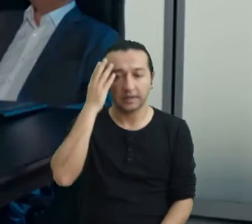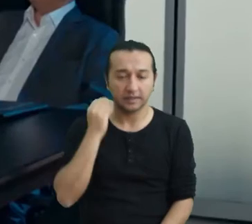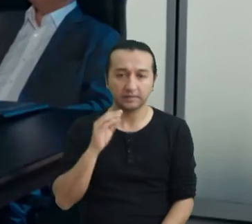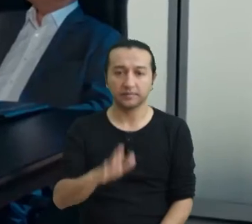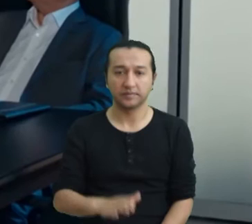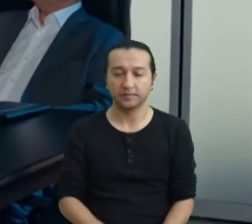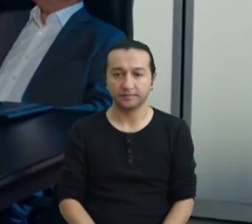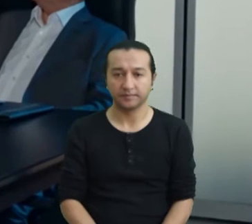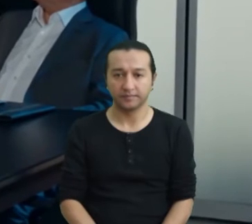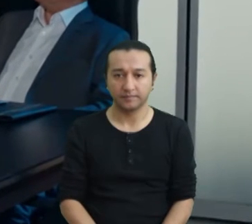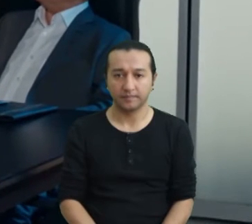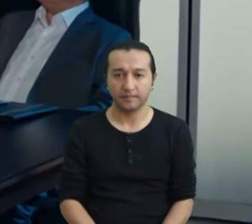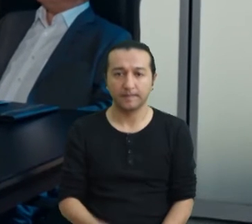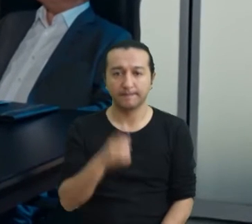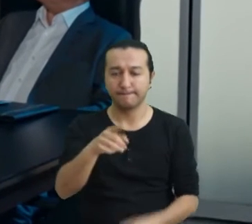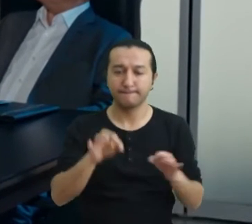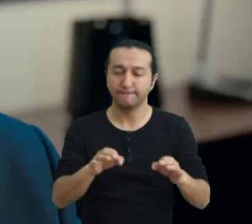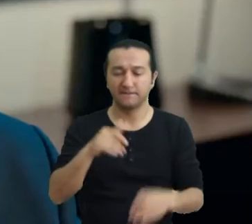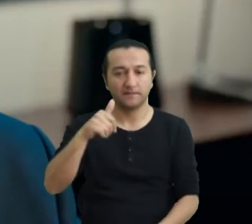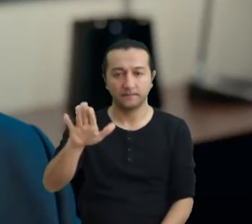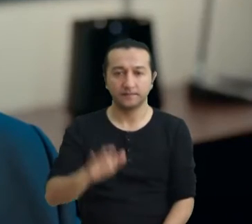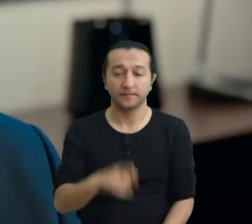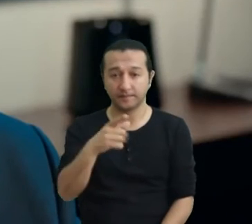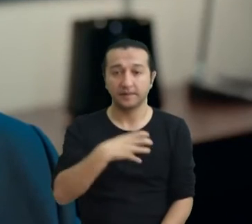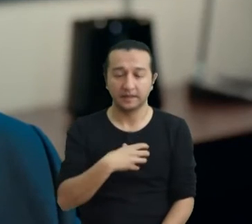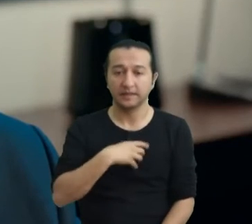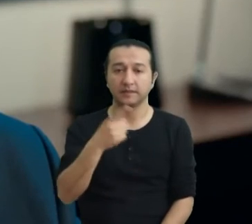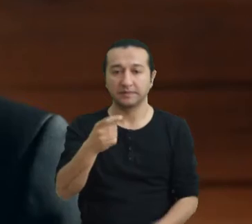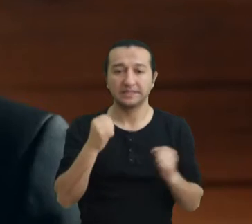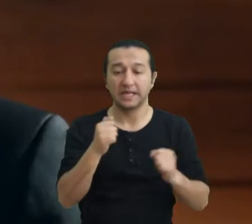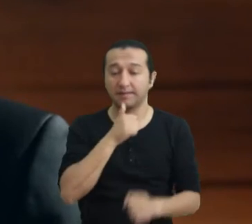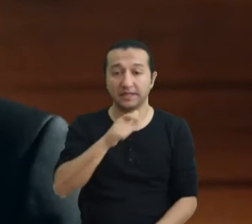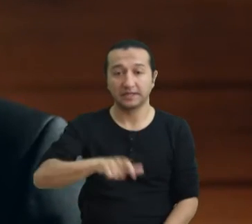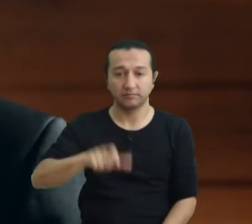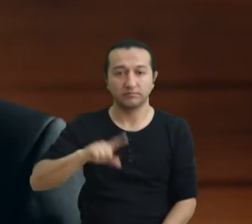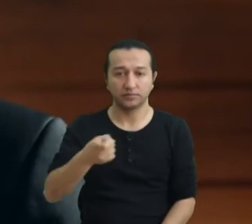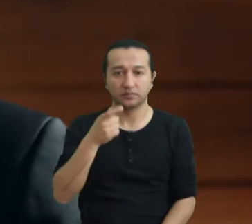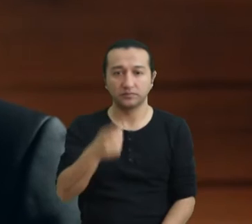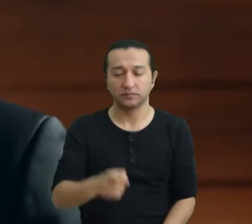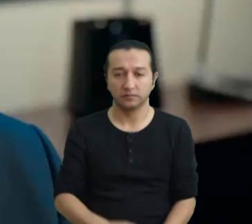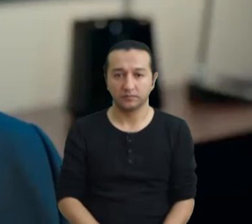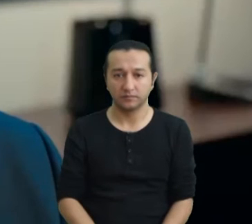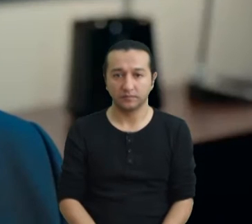Anlaşıldı. Sen şimdi git. Kendine birkaç sağlam adam bul.